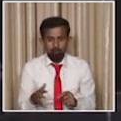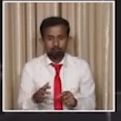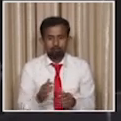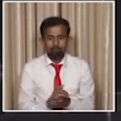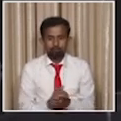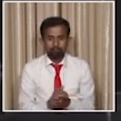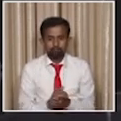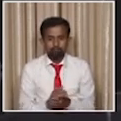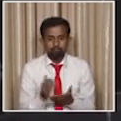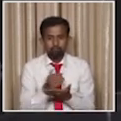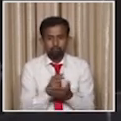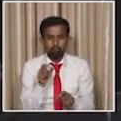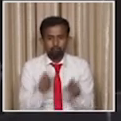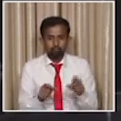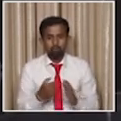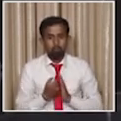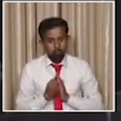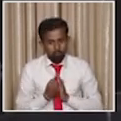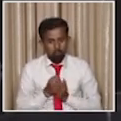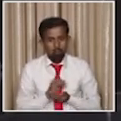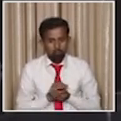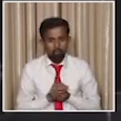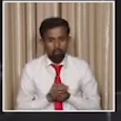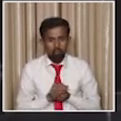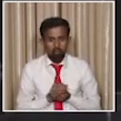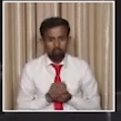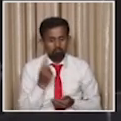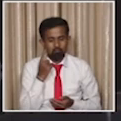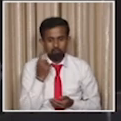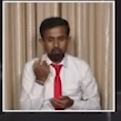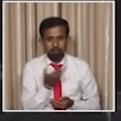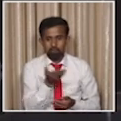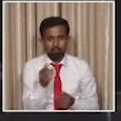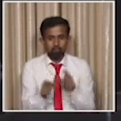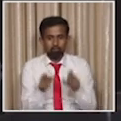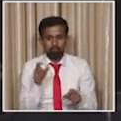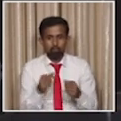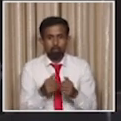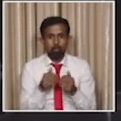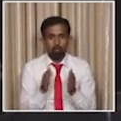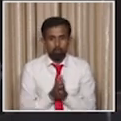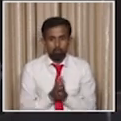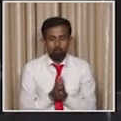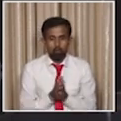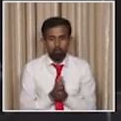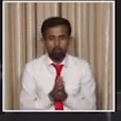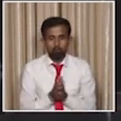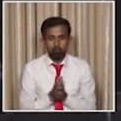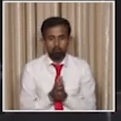ඒ කට්ටිය ගැන අපිට ලොකු ගෞරවයක් තියෙනවා. කවදාකවත් මං හිතන්නේ කිසි කෙනෙක් සමස්ත